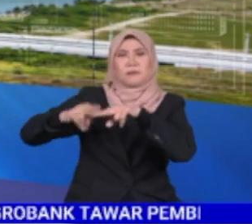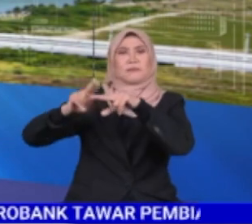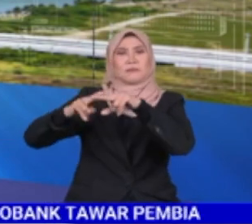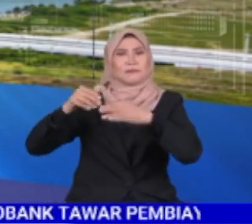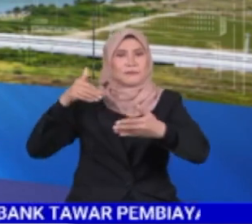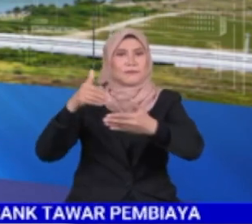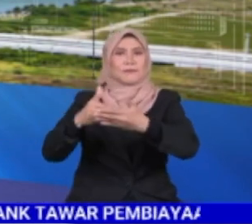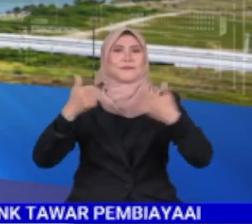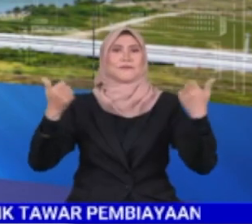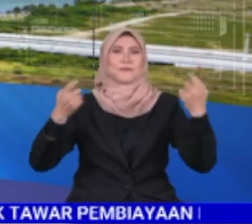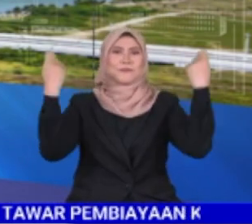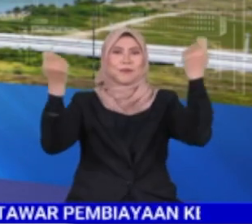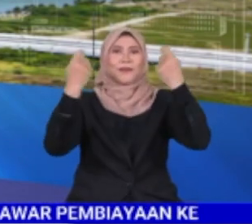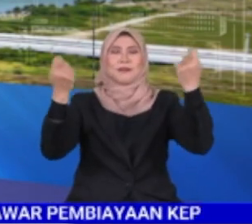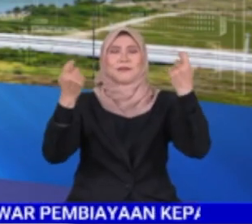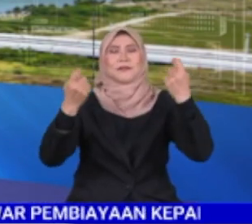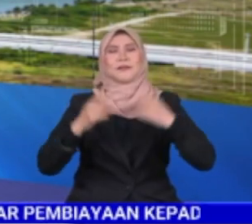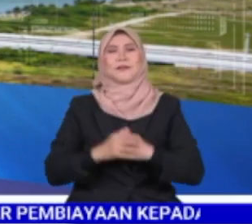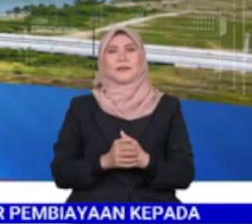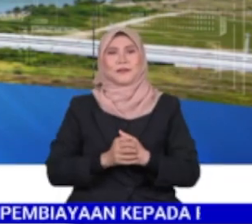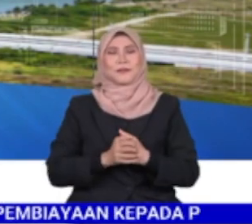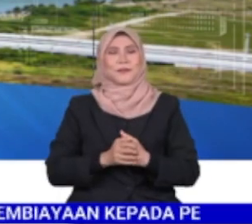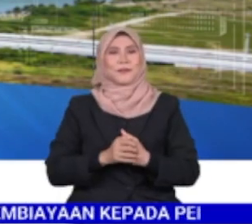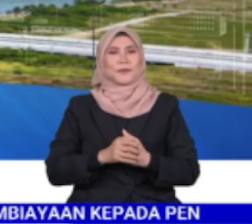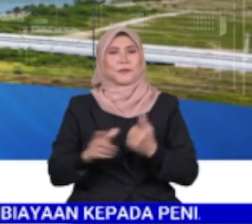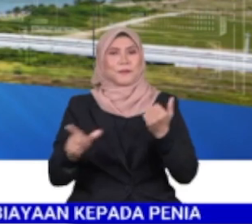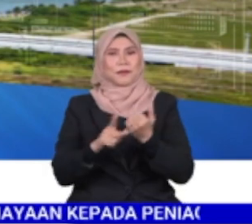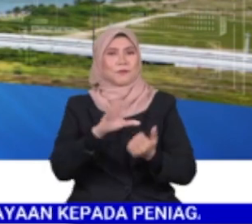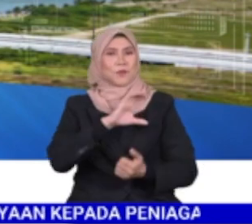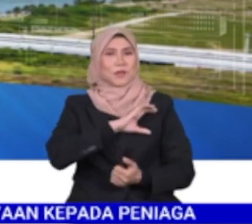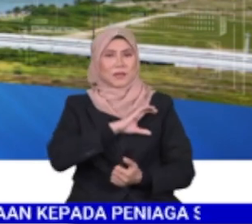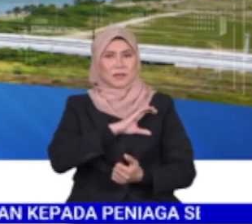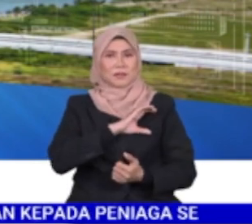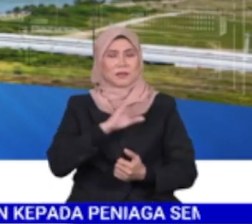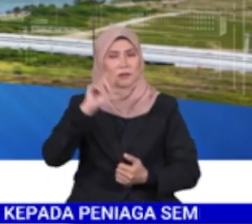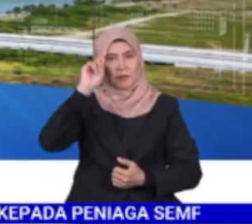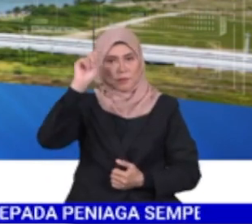kali menjelang perayaan timbalan ketua polisi